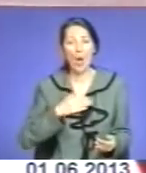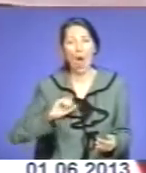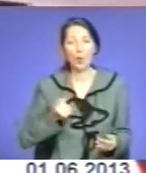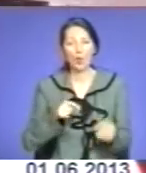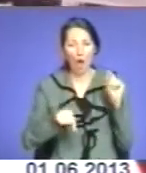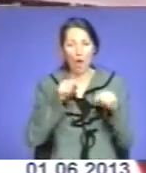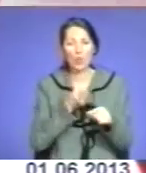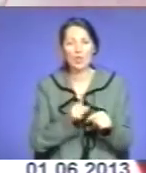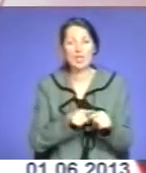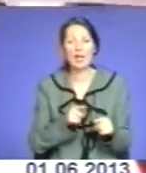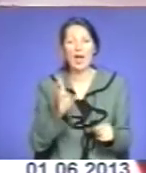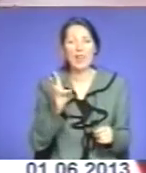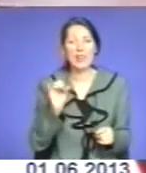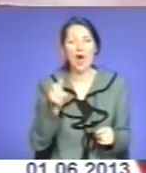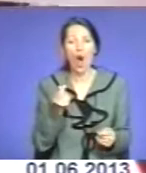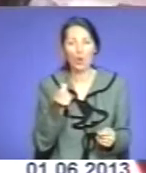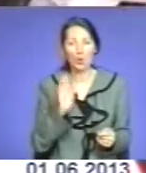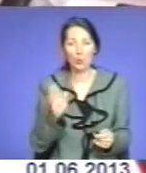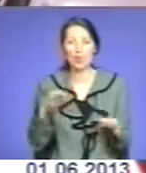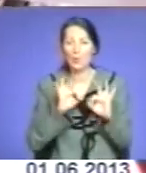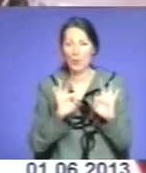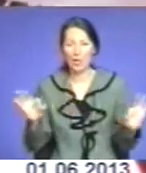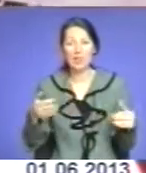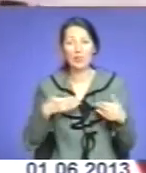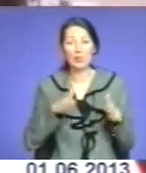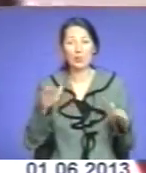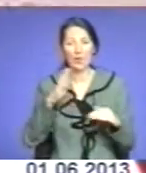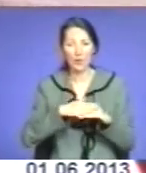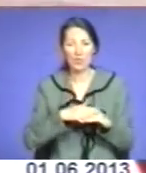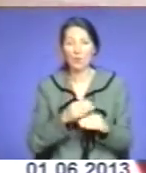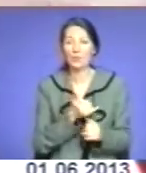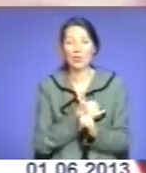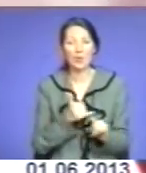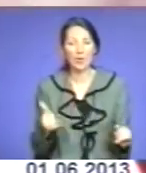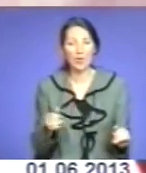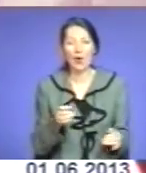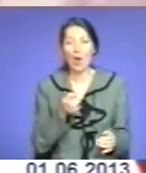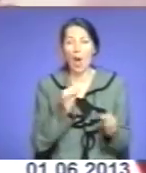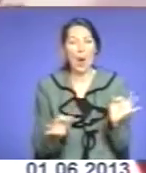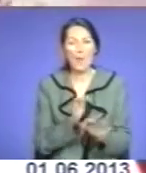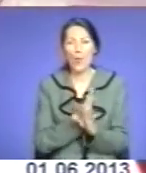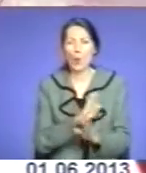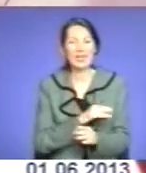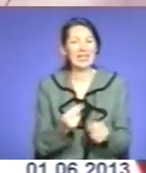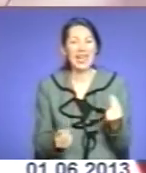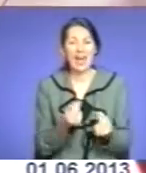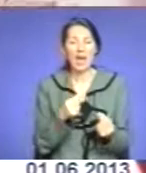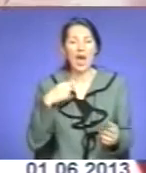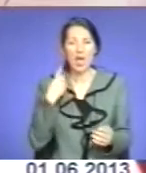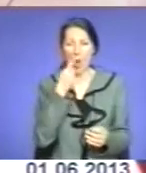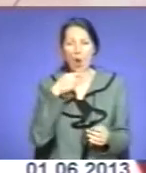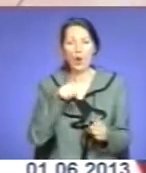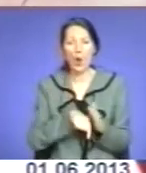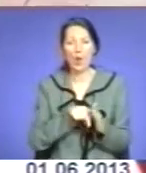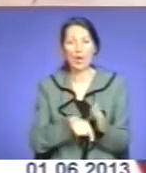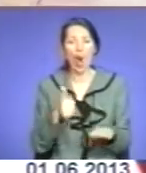буде просто прекрасний випускний вечір, в принципі. Мені здається, що це неважливо. Типу, якби погода не грає, в принципі, дуже великої ролі. Головне – це